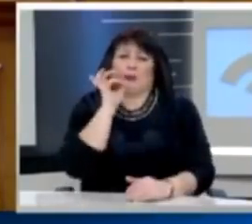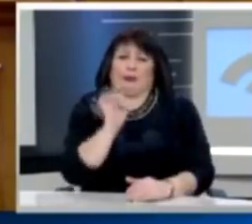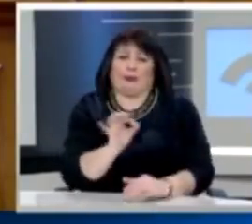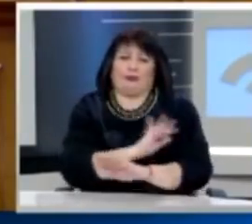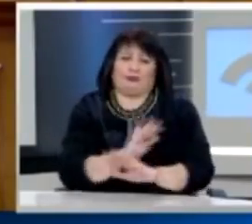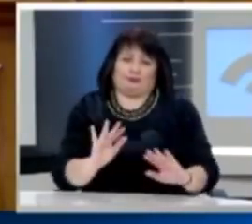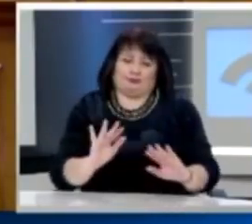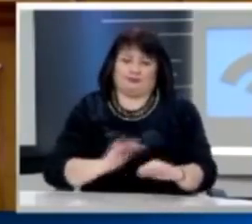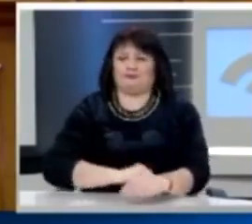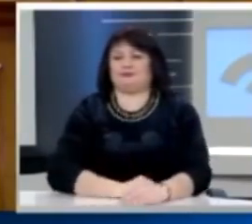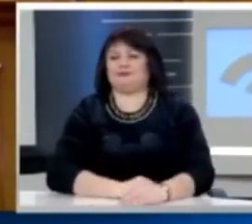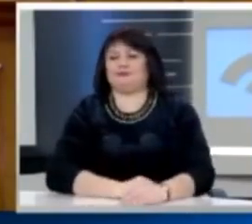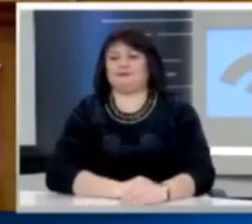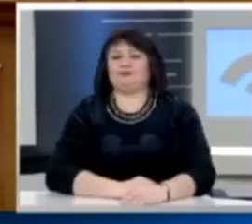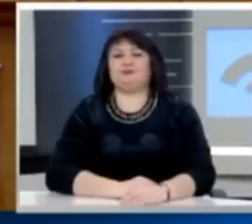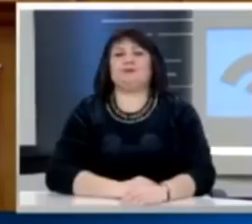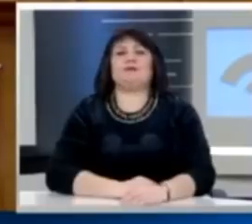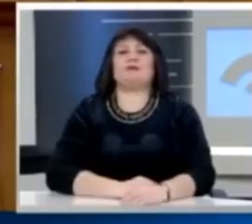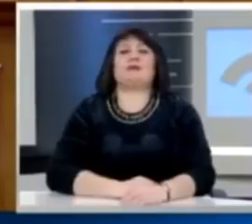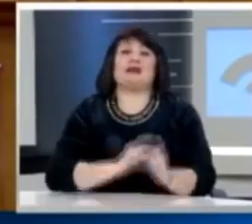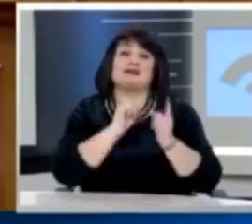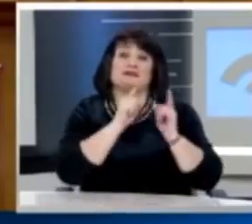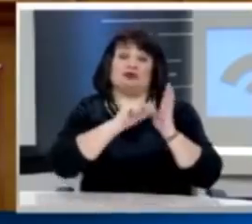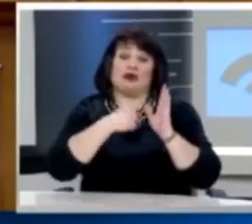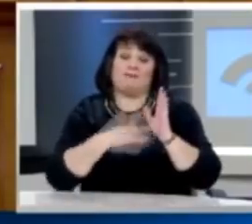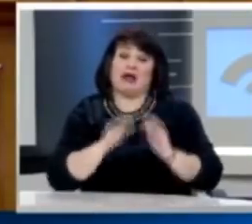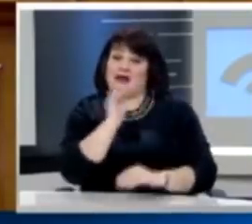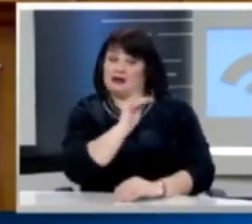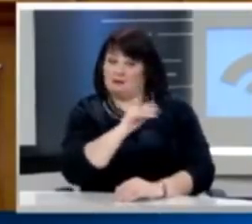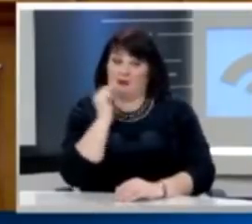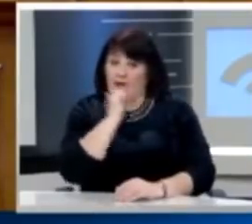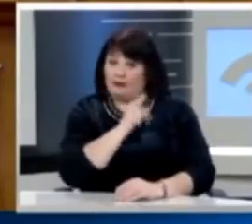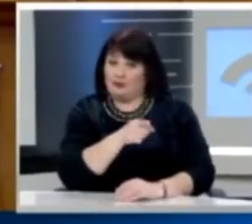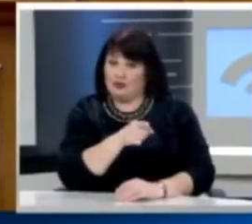πηλίκον. Η συμφωνία που υπογράψατε,